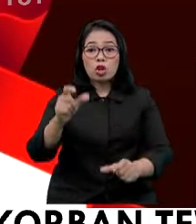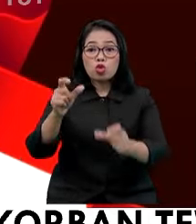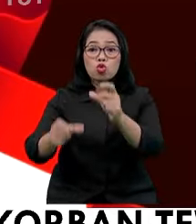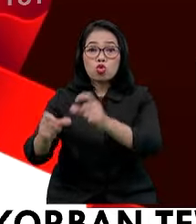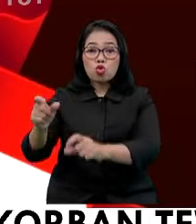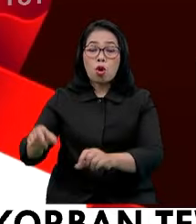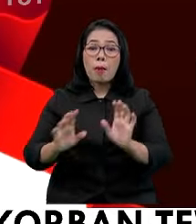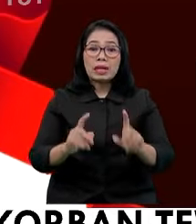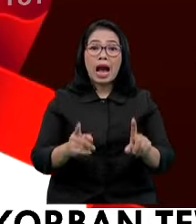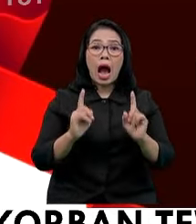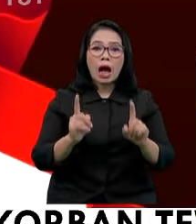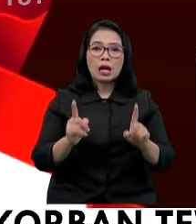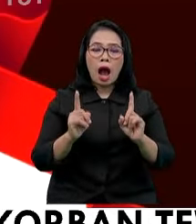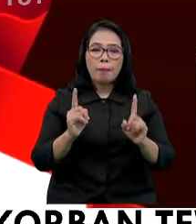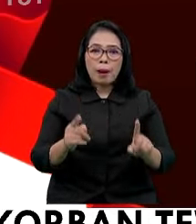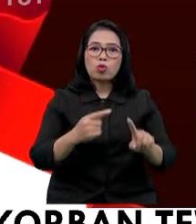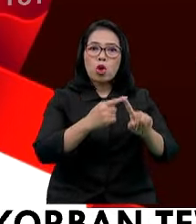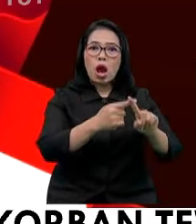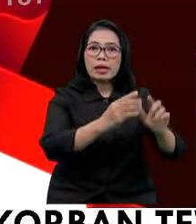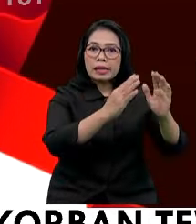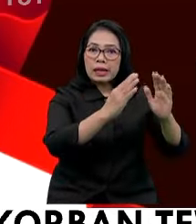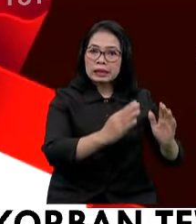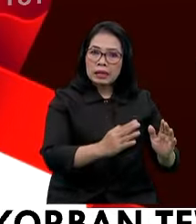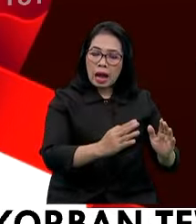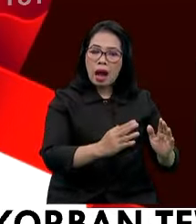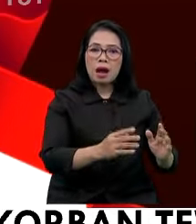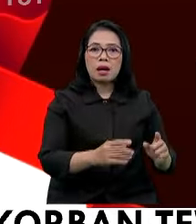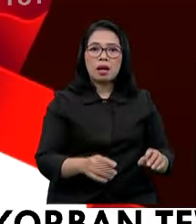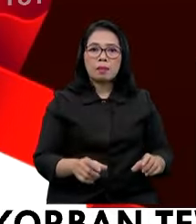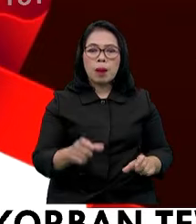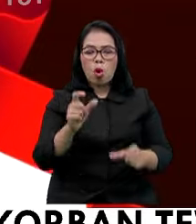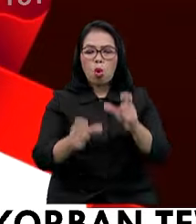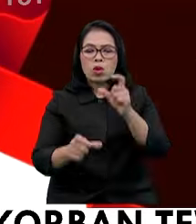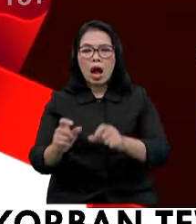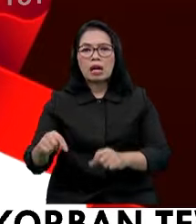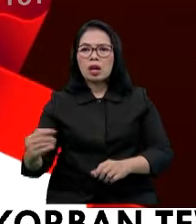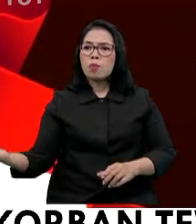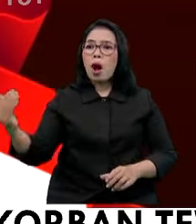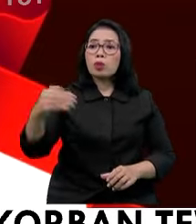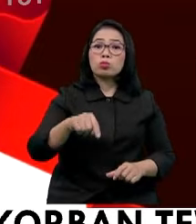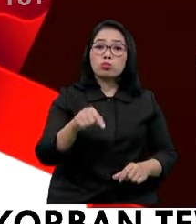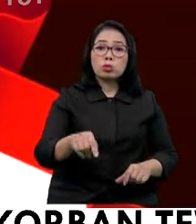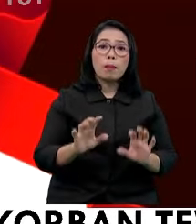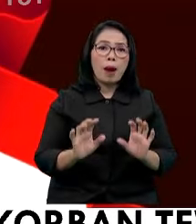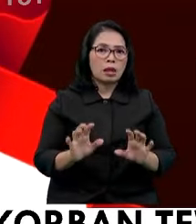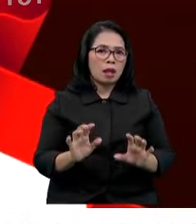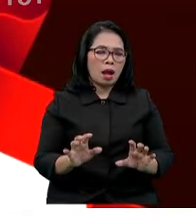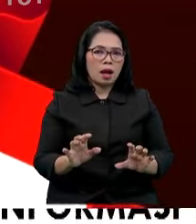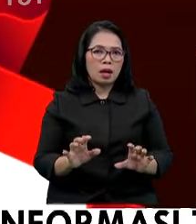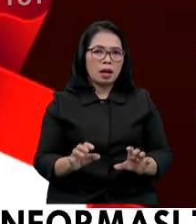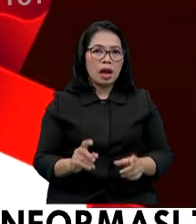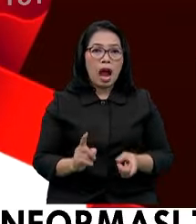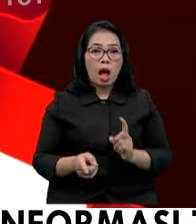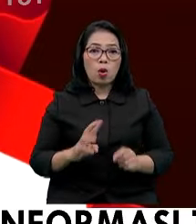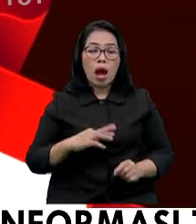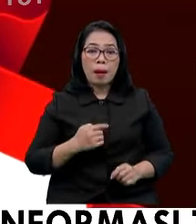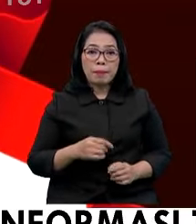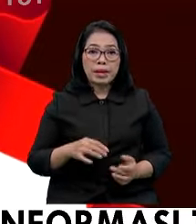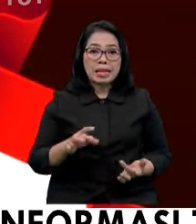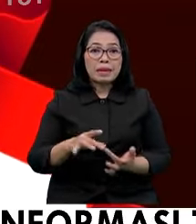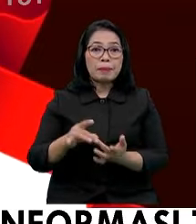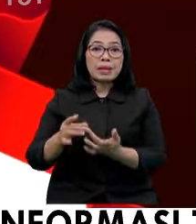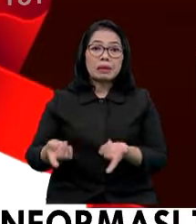juga denominasi gereja dan juga banyak orang dari mana-mana kita ada di sana karena itu apabila kami terpilih